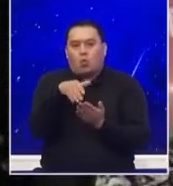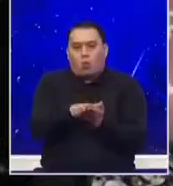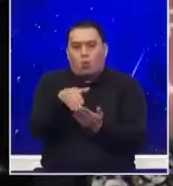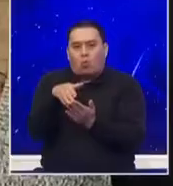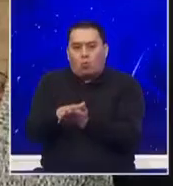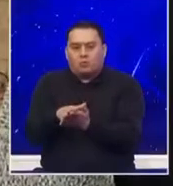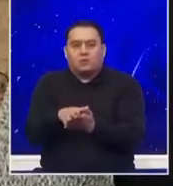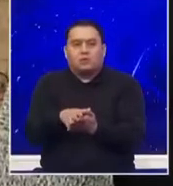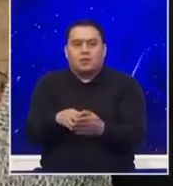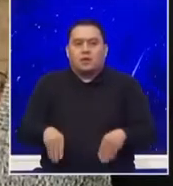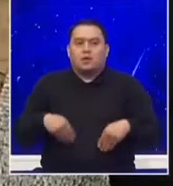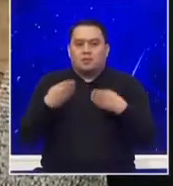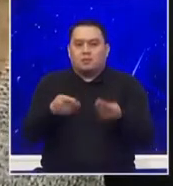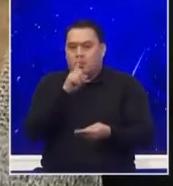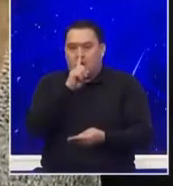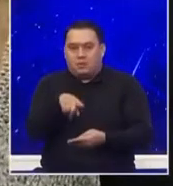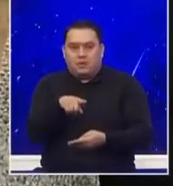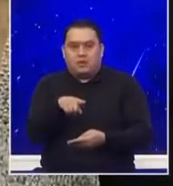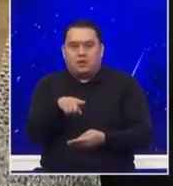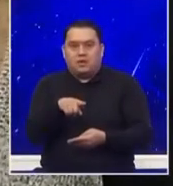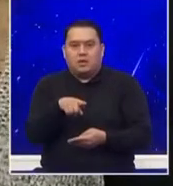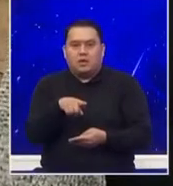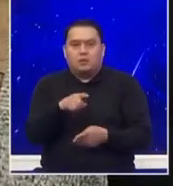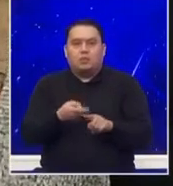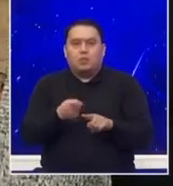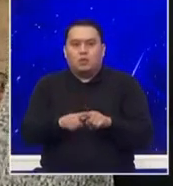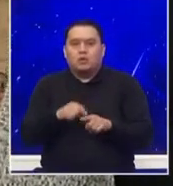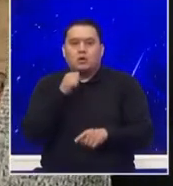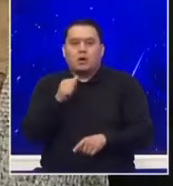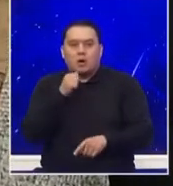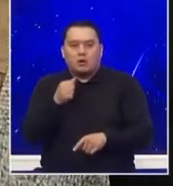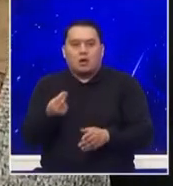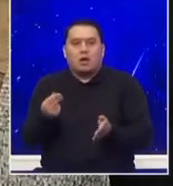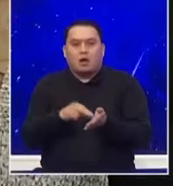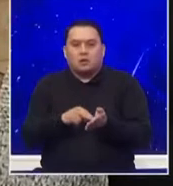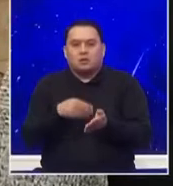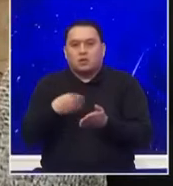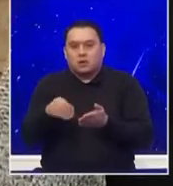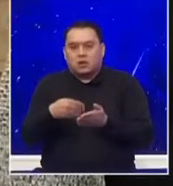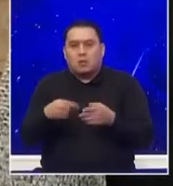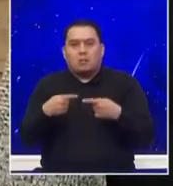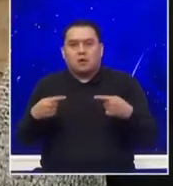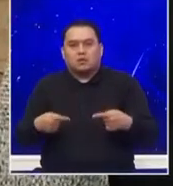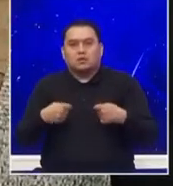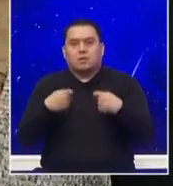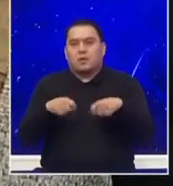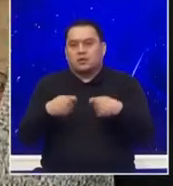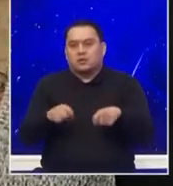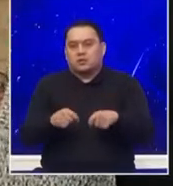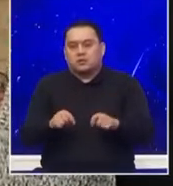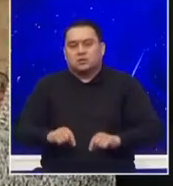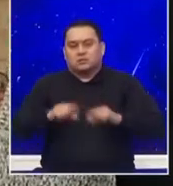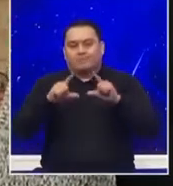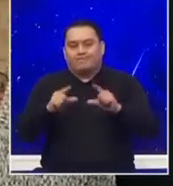алатын клиенттерге берілмейтін өнім. Себебі бұл қантты бізден жаңағы арзан бағаға сатып алып, басқа жерге қымбаттау